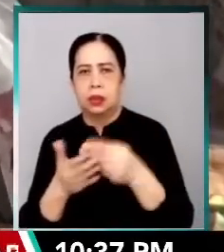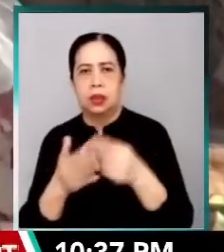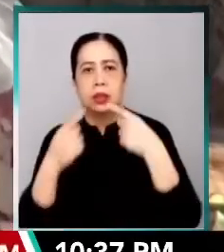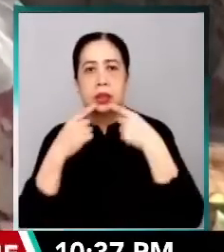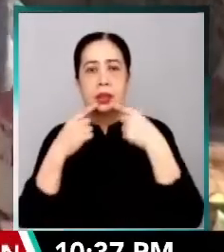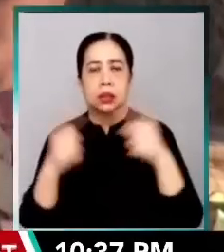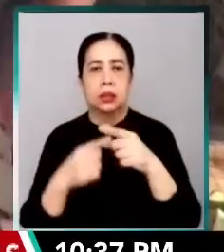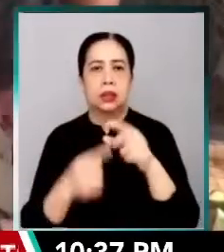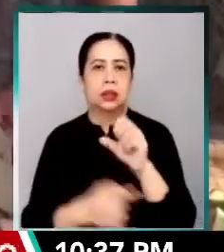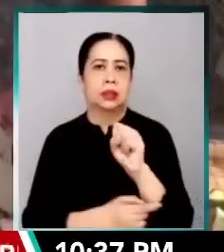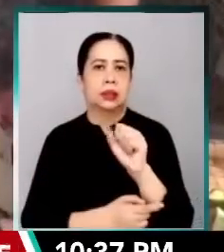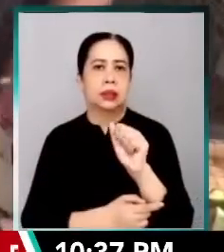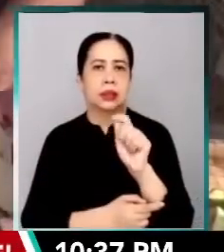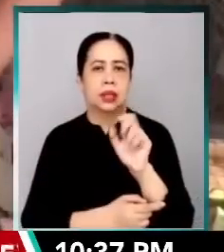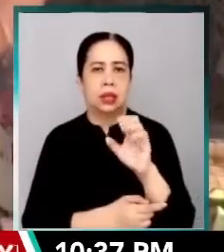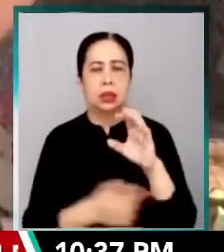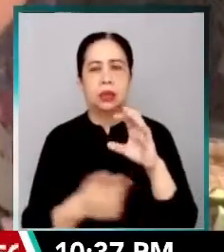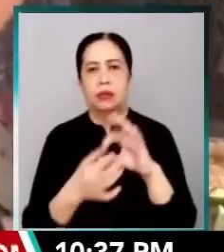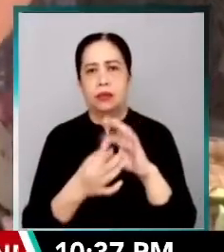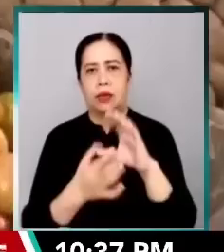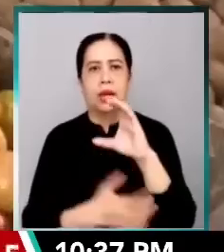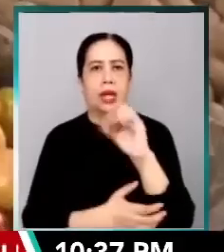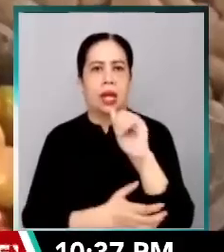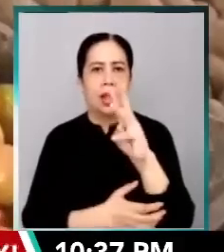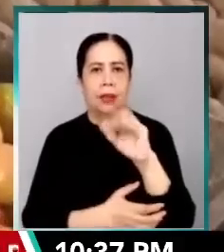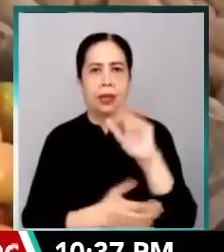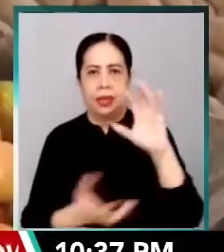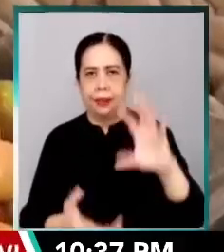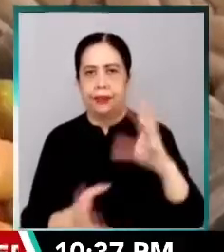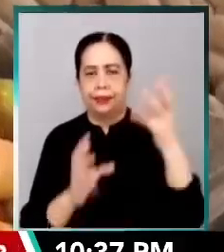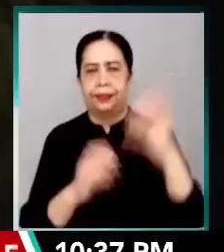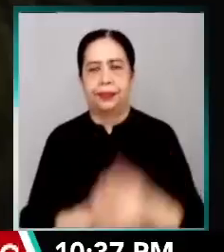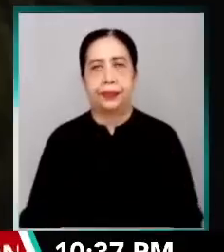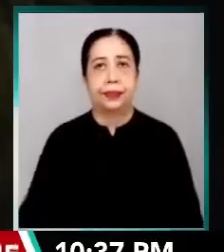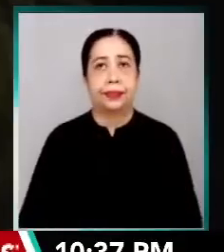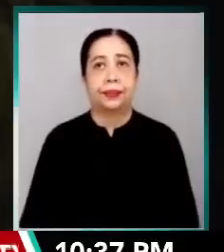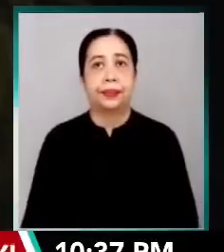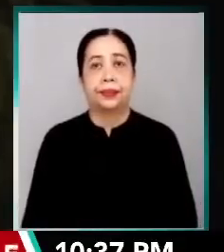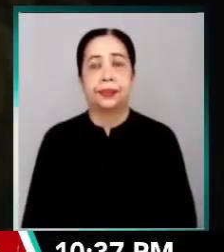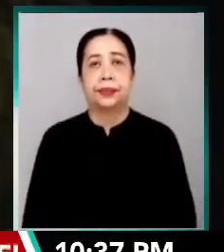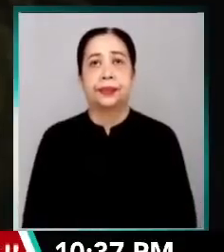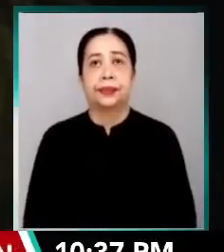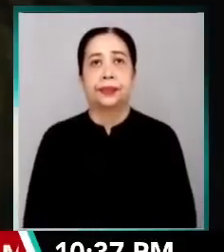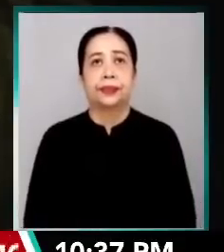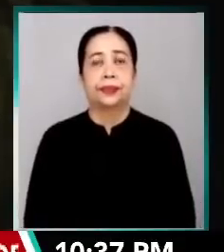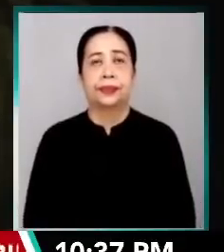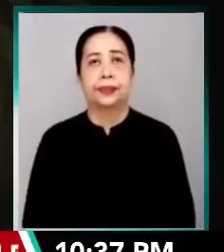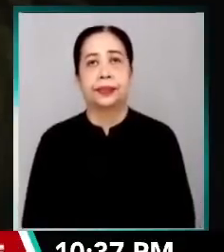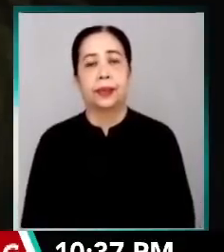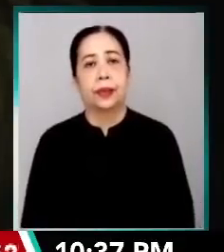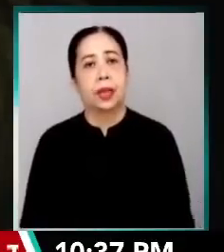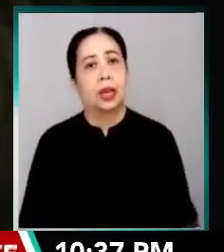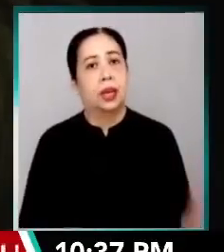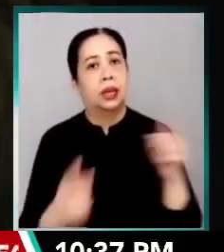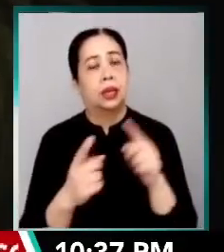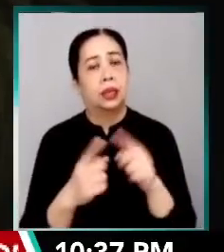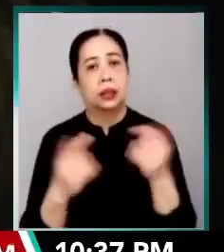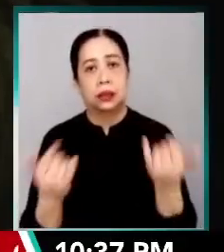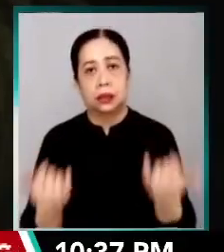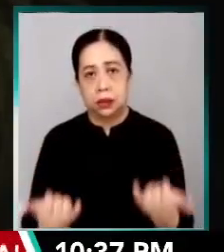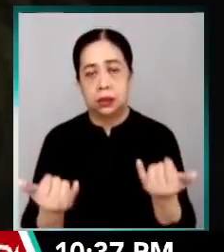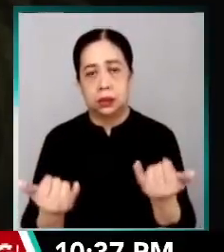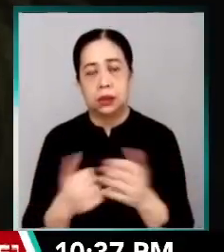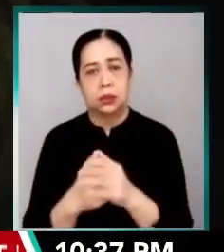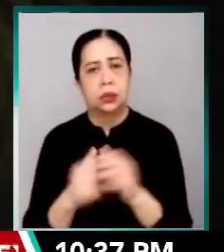state of calamity. Maki, hanggang sa mga pagkakataon niyang ito ay patuloy